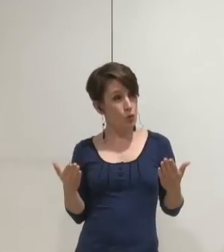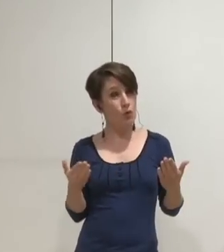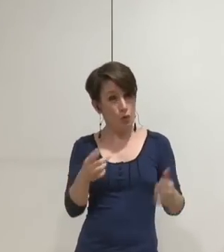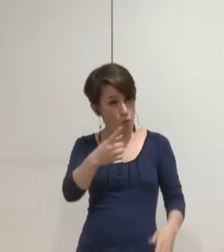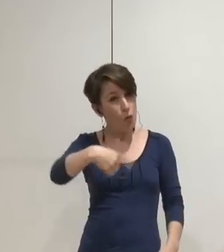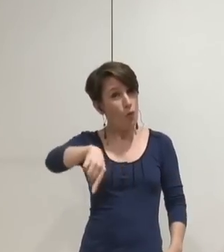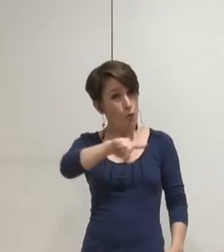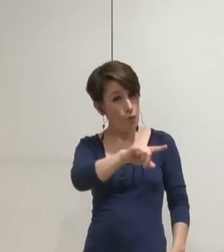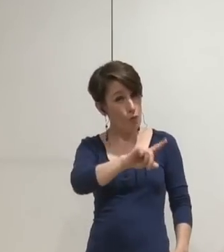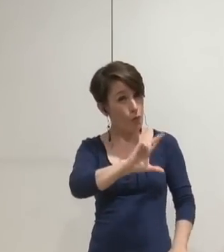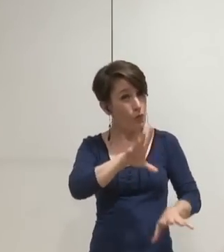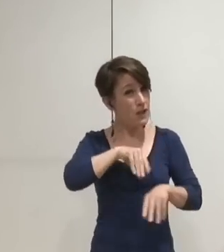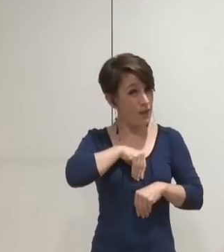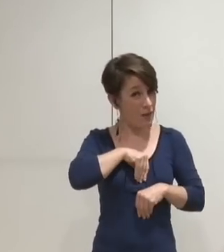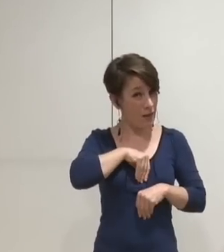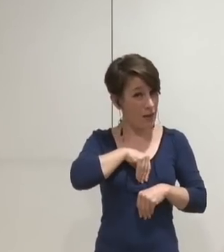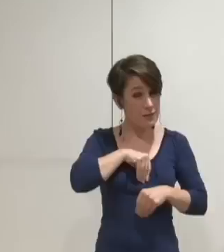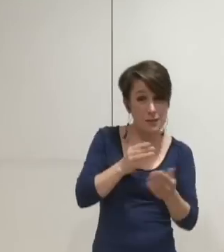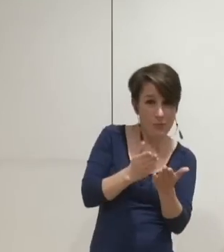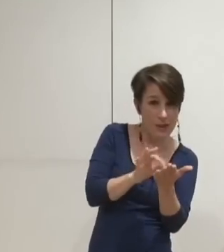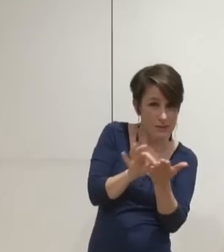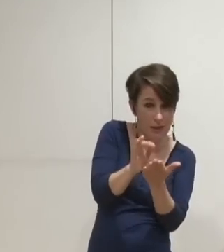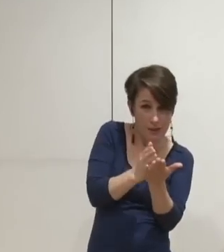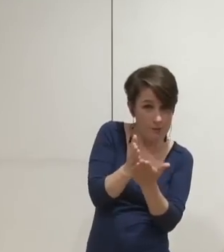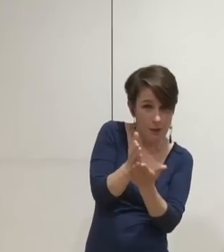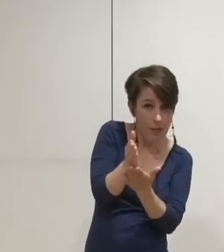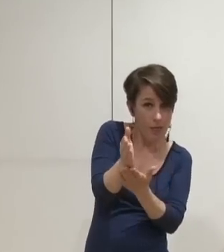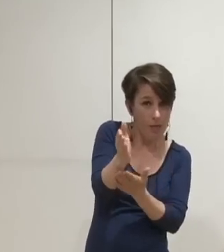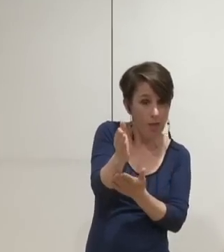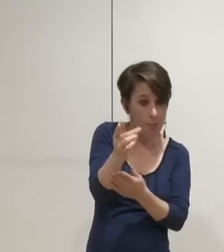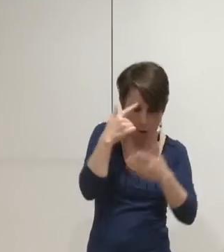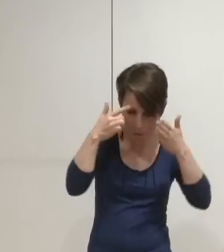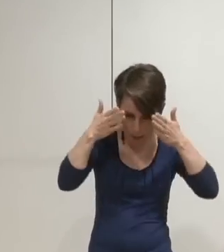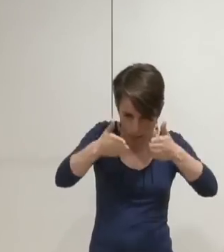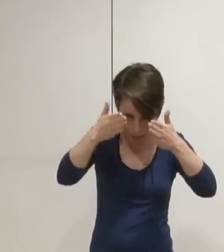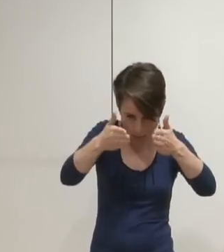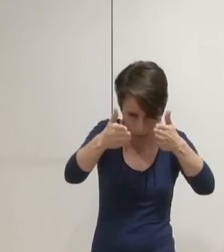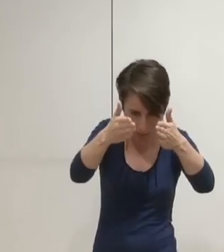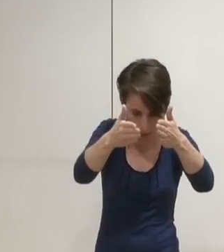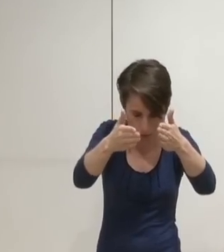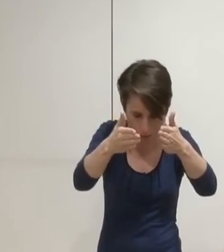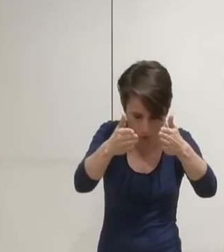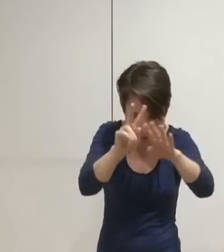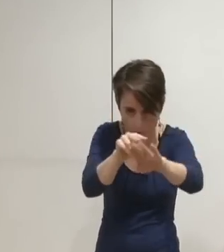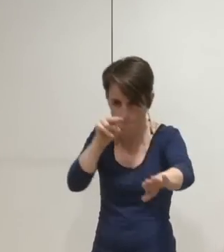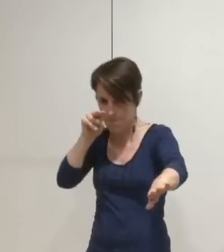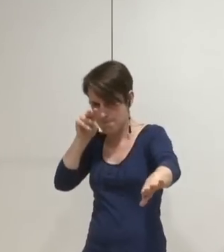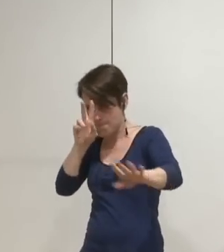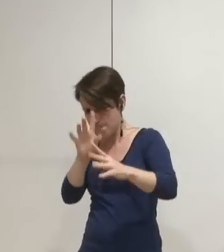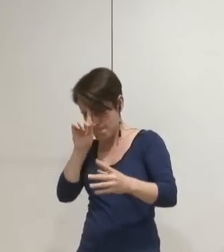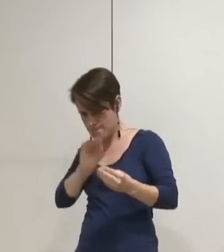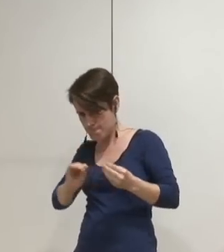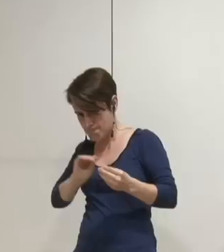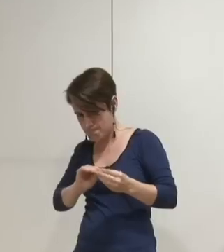les orientations prévues sans jamais les remettre en cause ni même les choix stratégiques ni les constats qui avaient été faits par